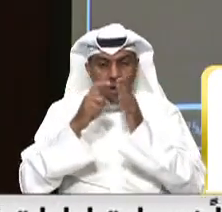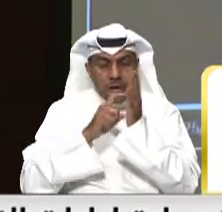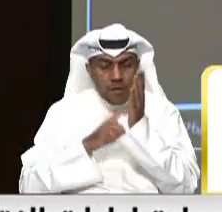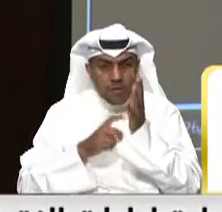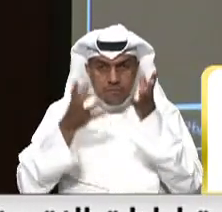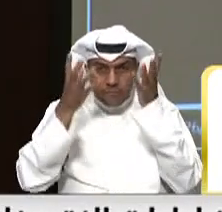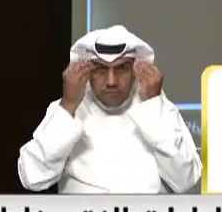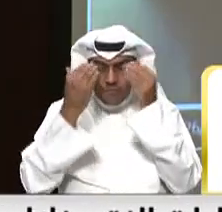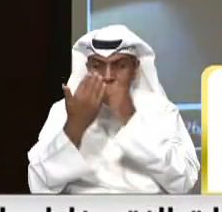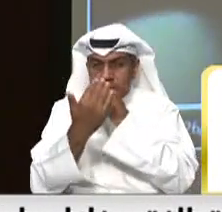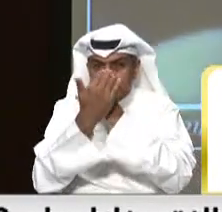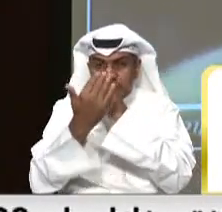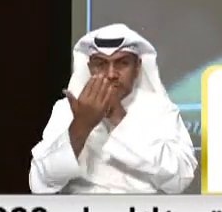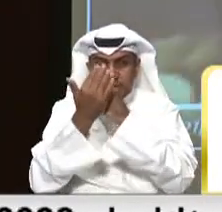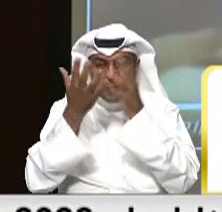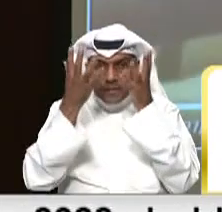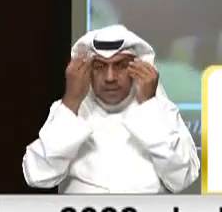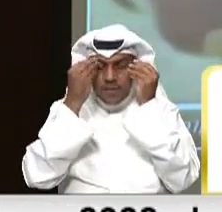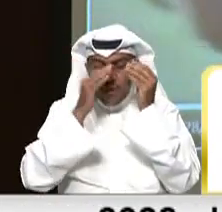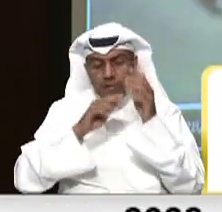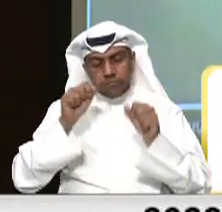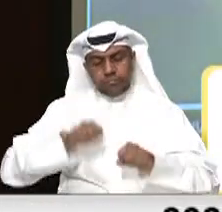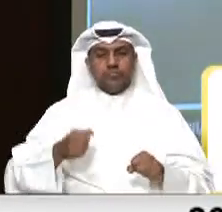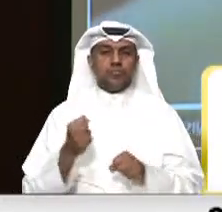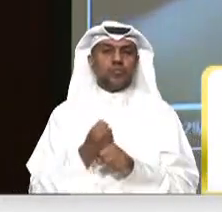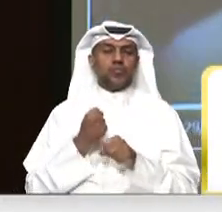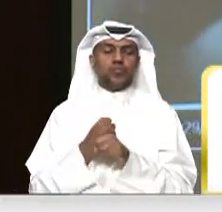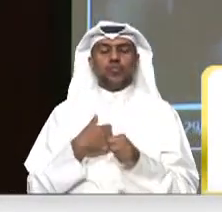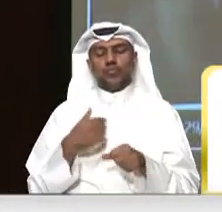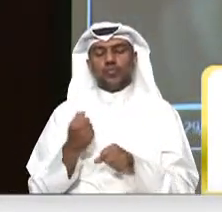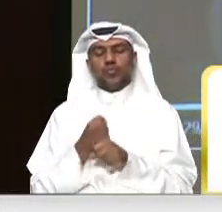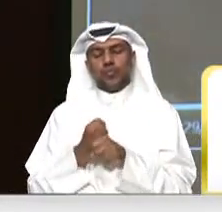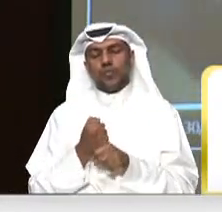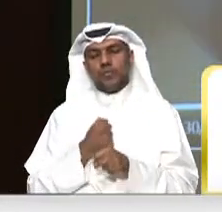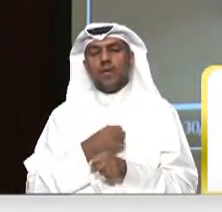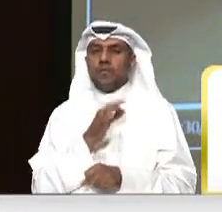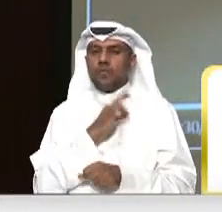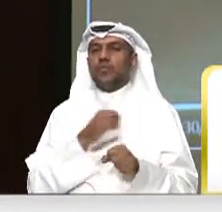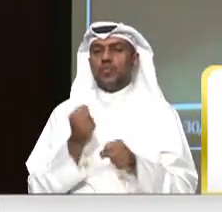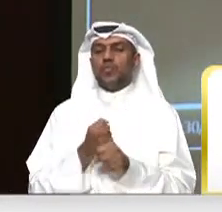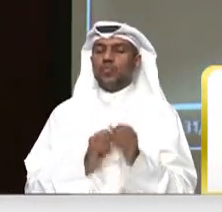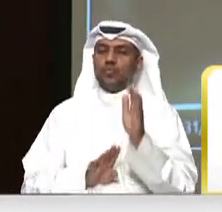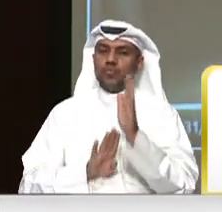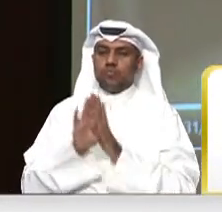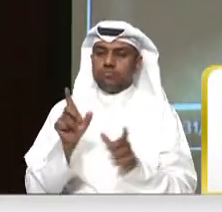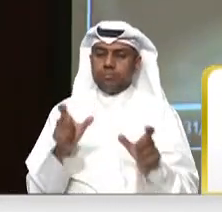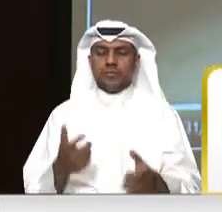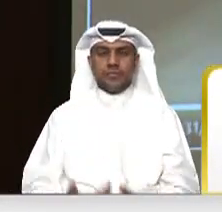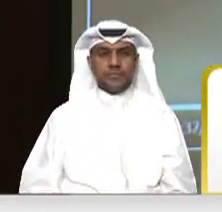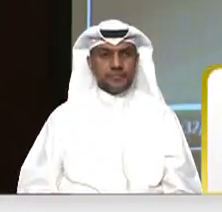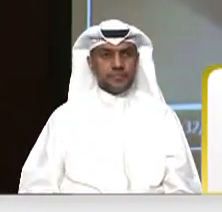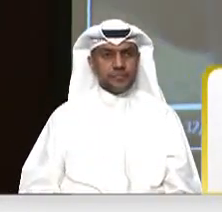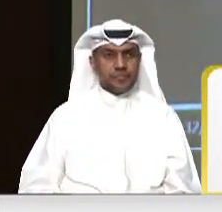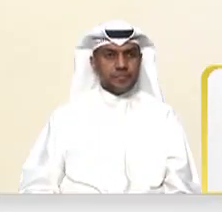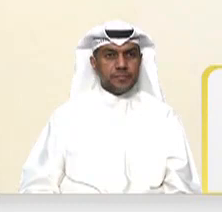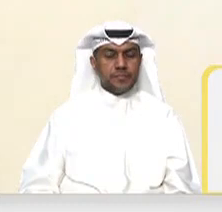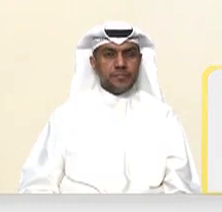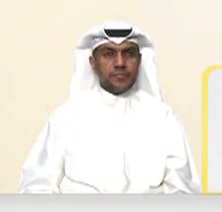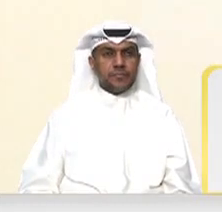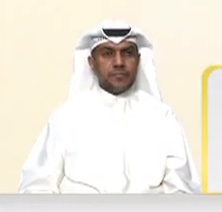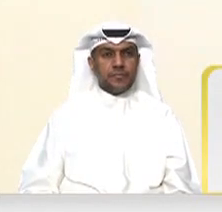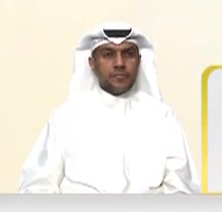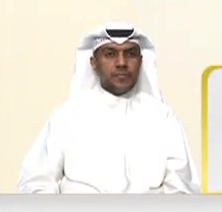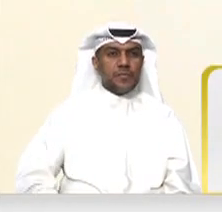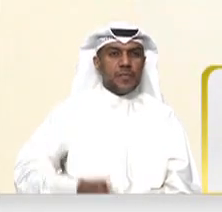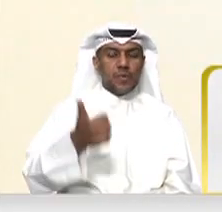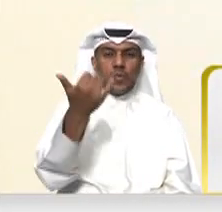بالأمن السبراني وطرقه في حماية الشركات والمؤسسات من الاختراق الإلكتروني. أهم مهارة